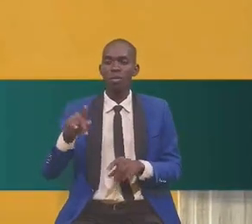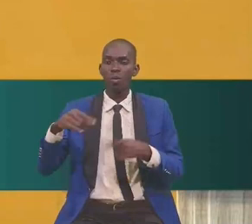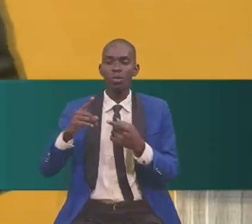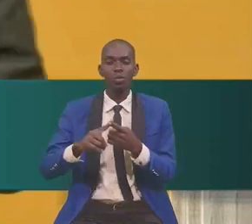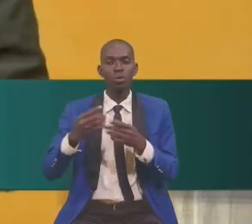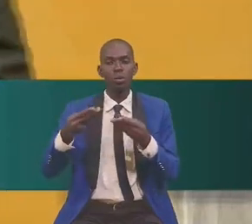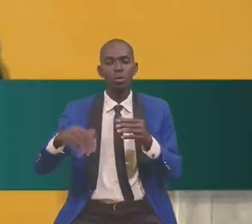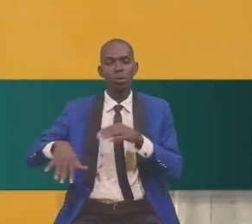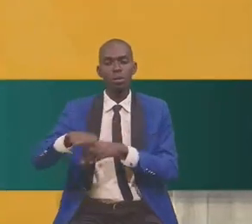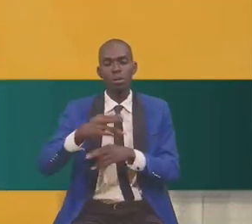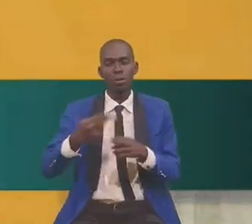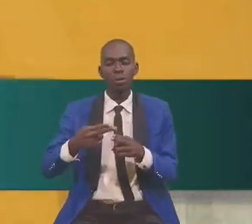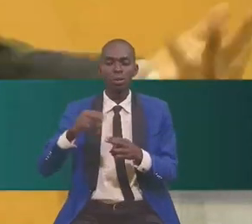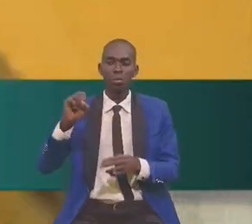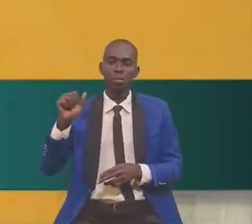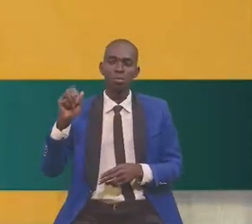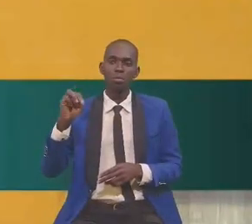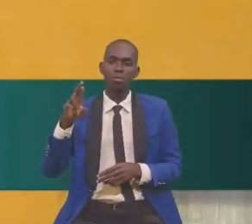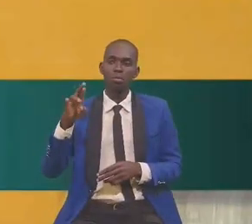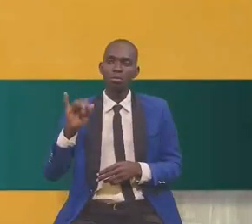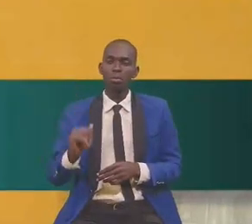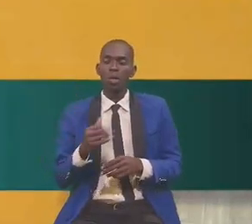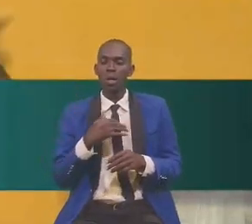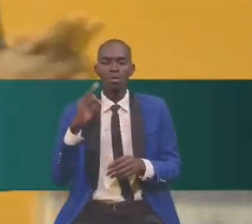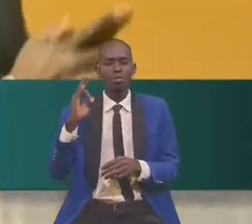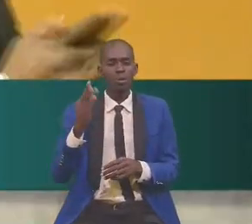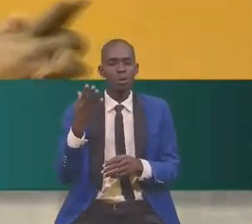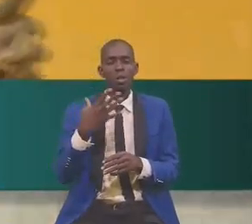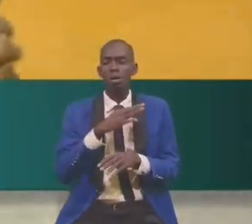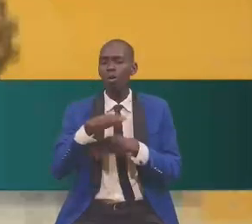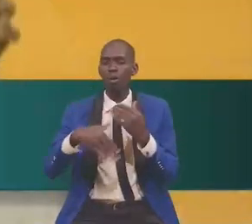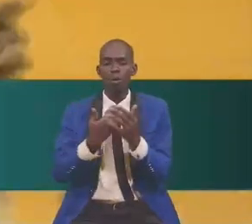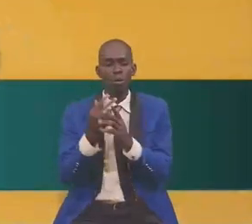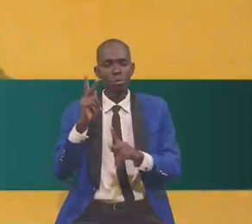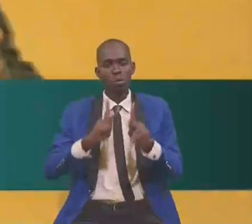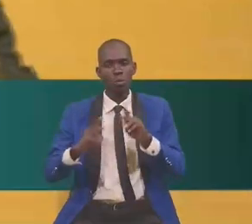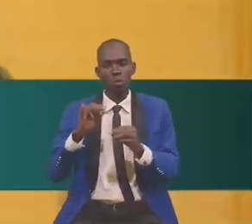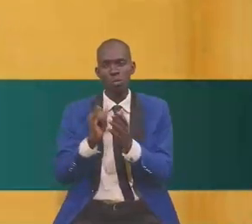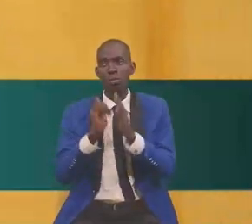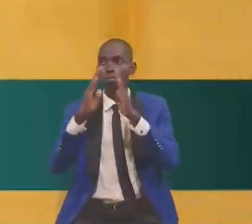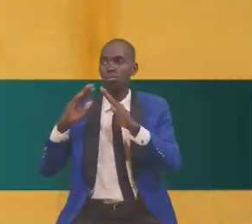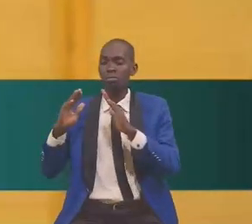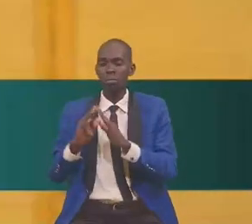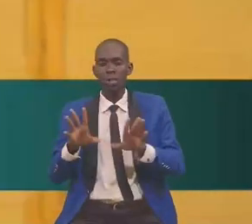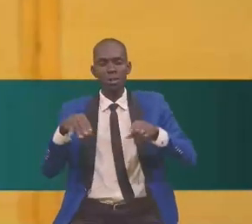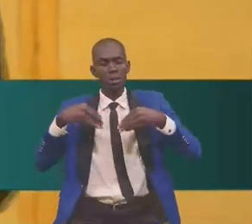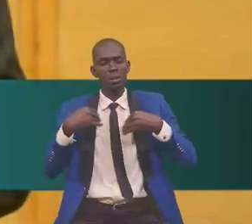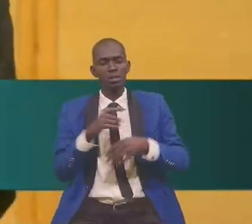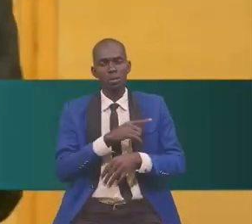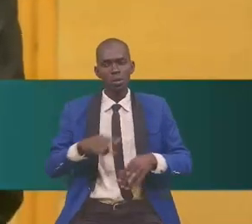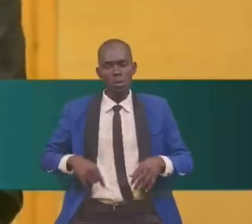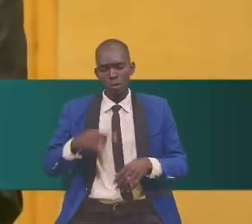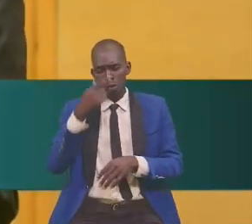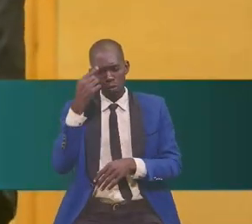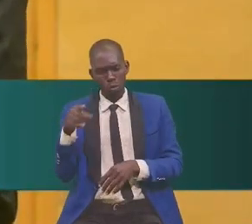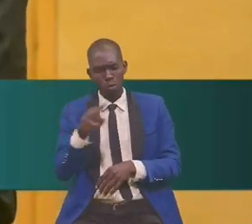Et toute la ville est venue au Seigneur. Parce qu'ils ont vu la guérison et ils ont vu ces